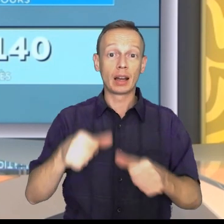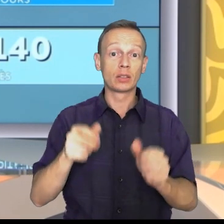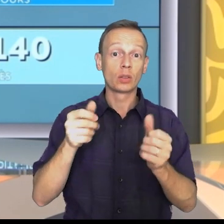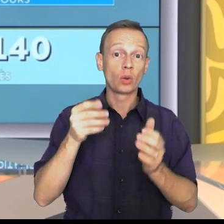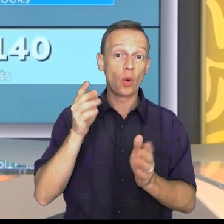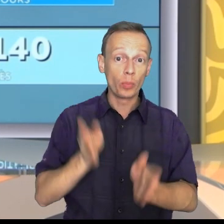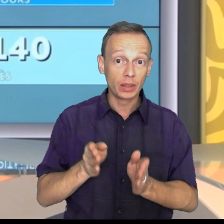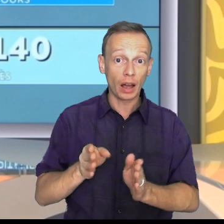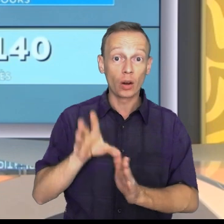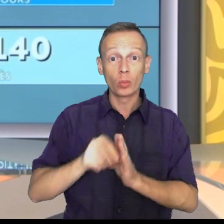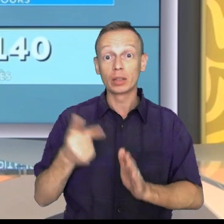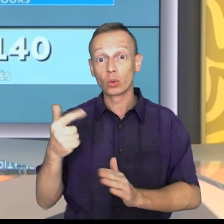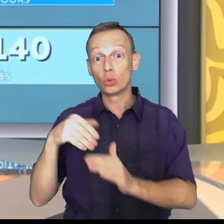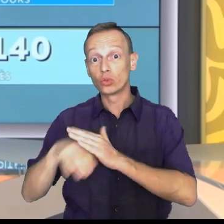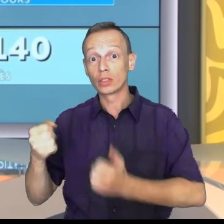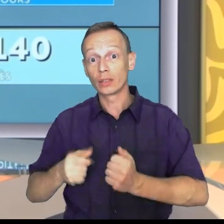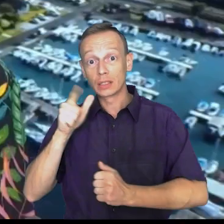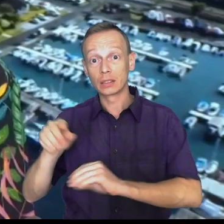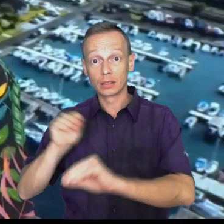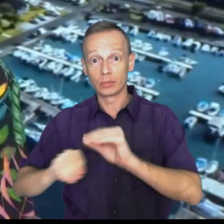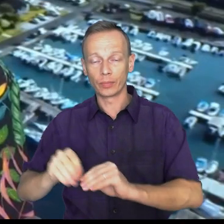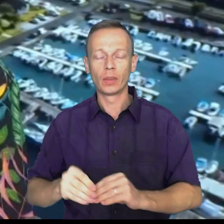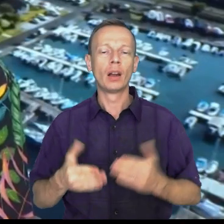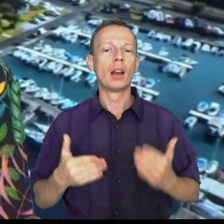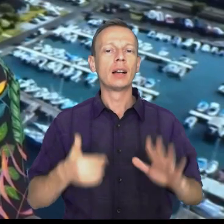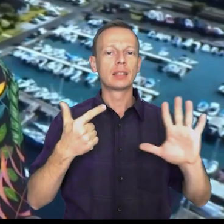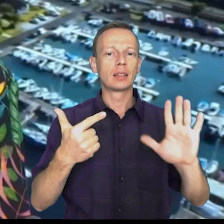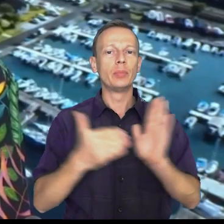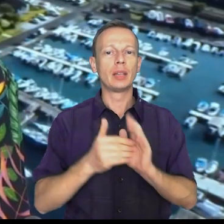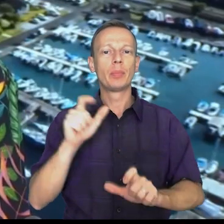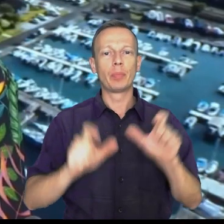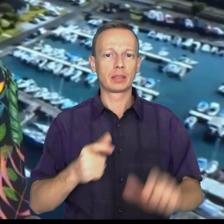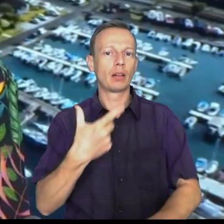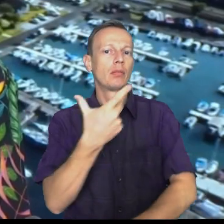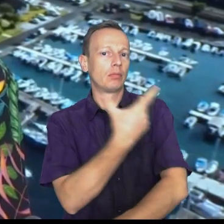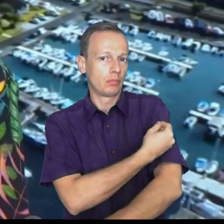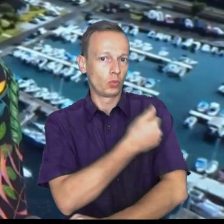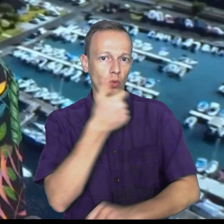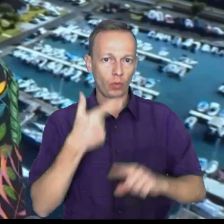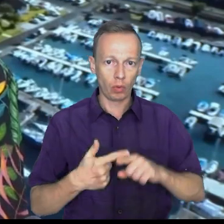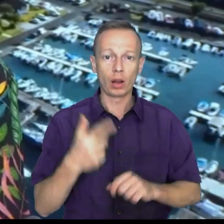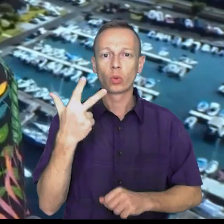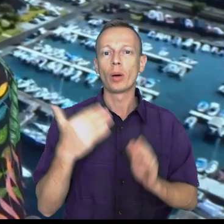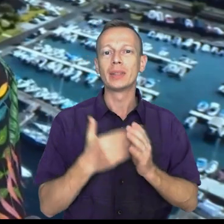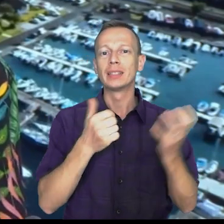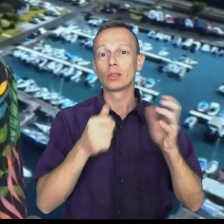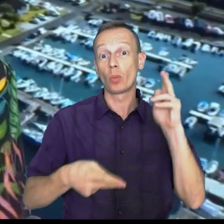jour, sachez que près de 7000 personnes ont reçu leur première injection, plus de 3600 la seconde.